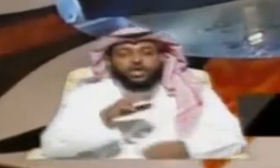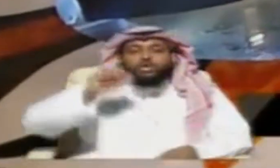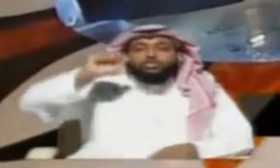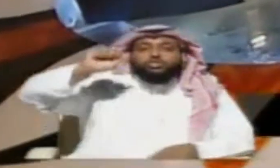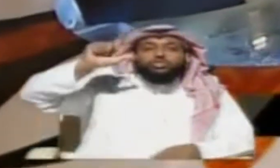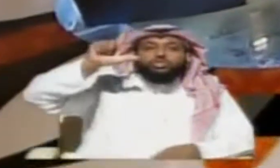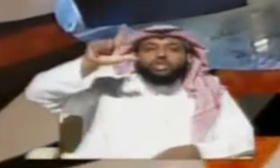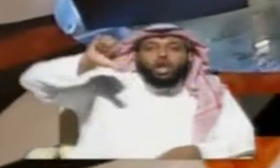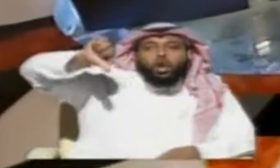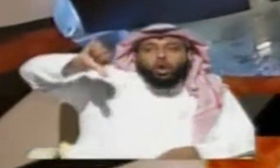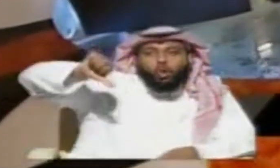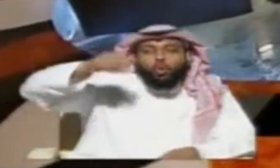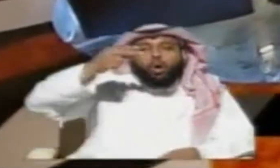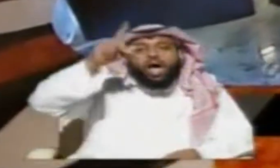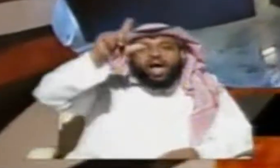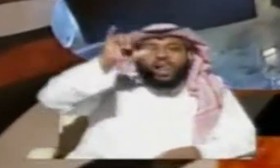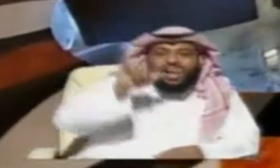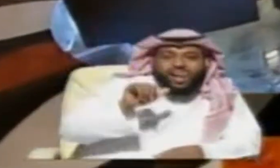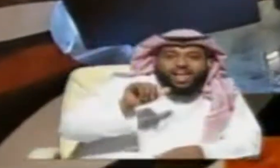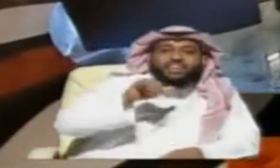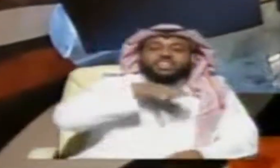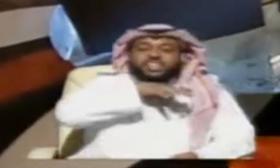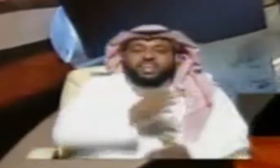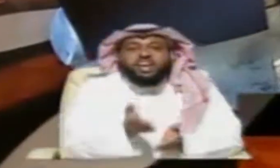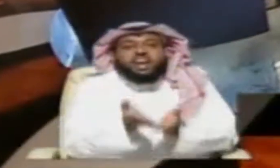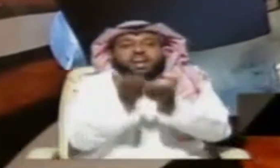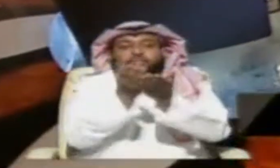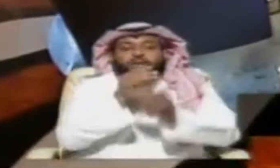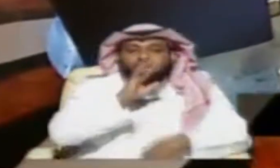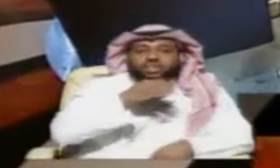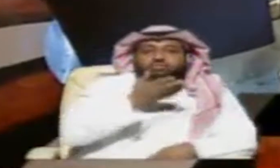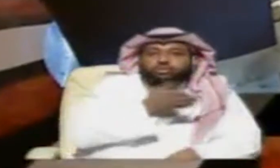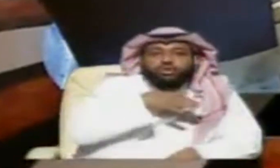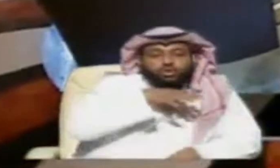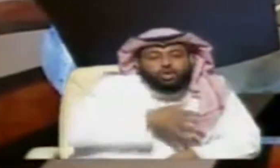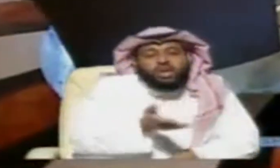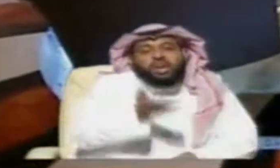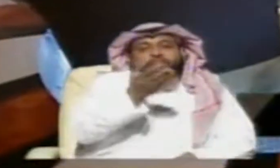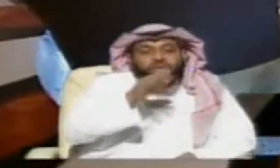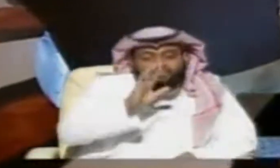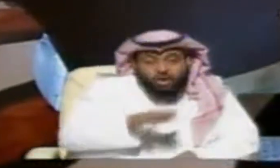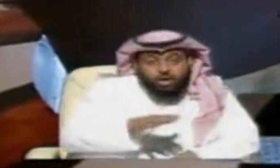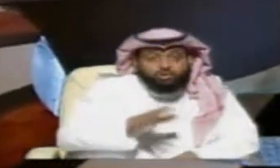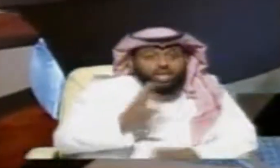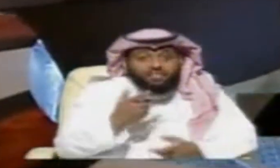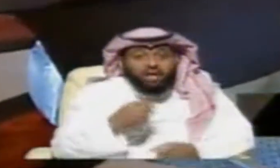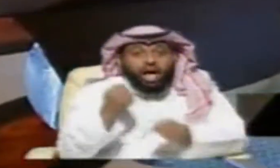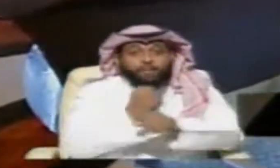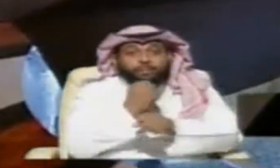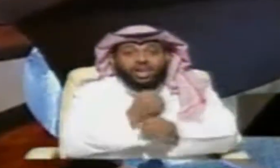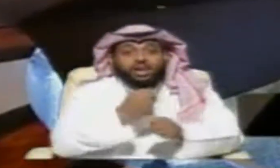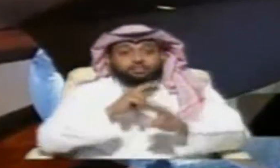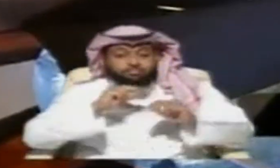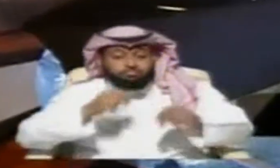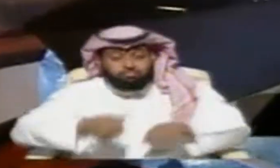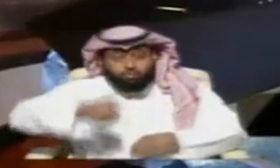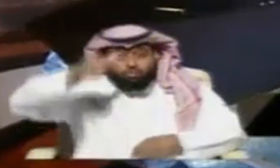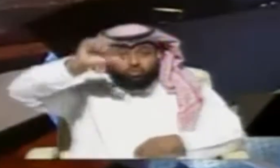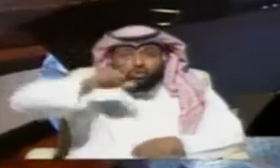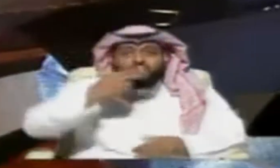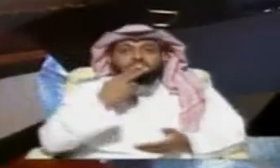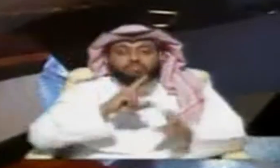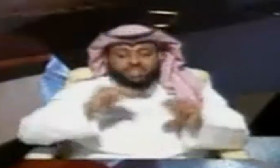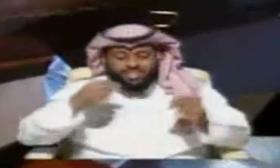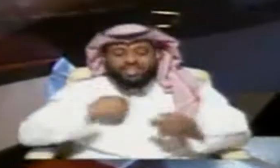النبي 10 صلوات أو 15 صلاة، فهل هذا العمل مشروعا شيخ